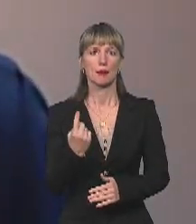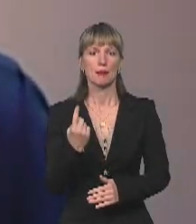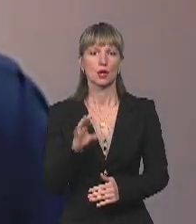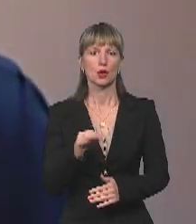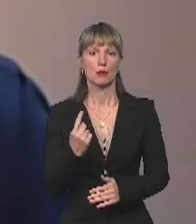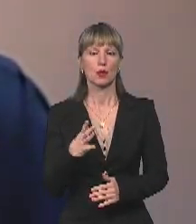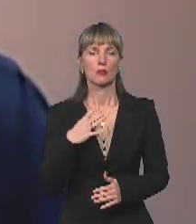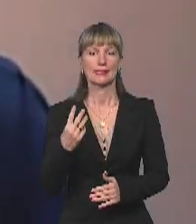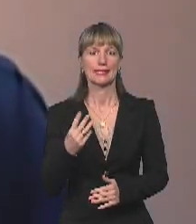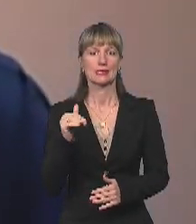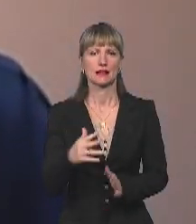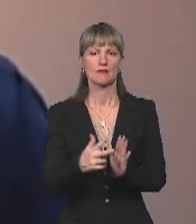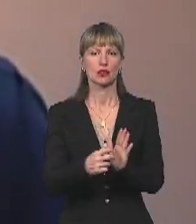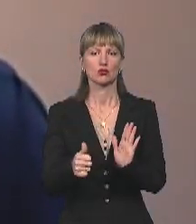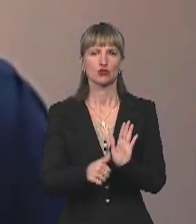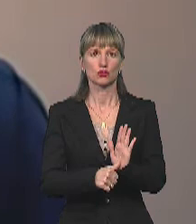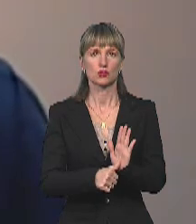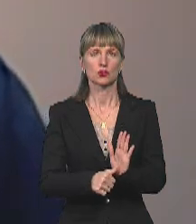було 3806.